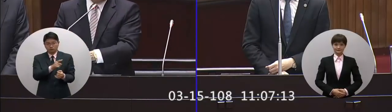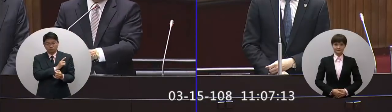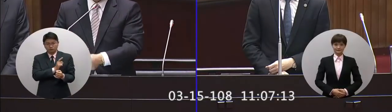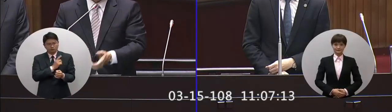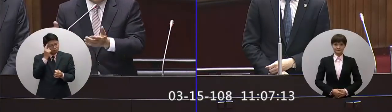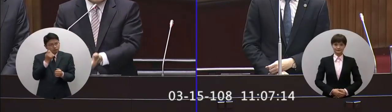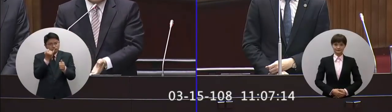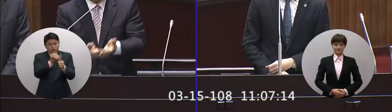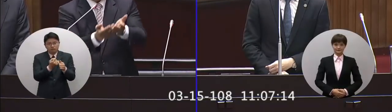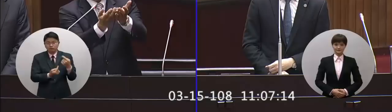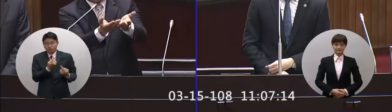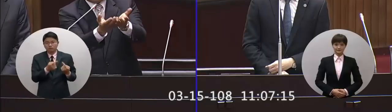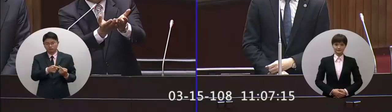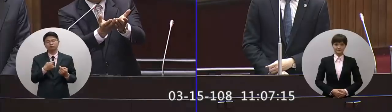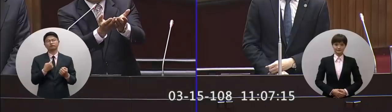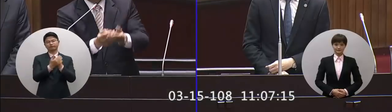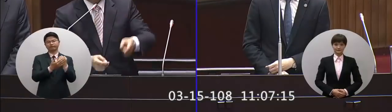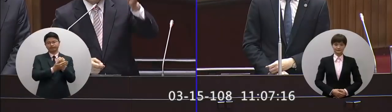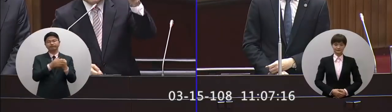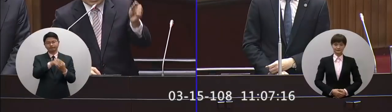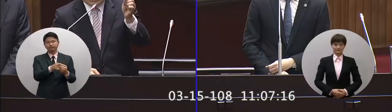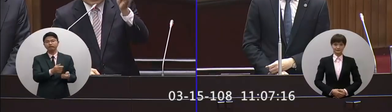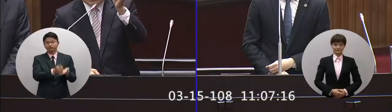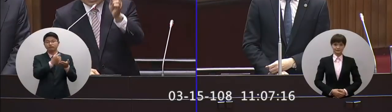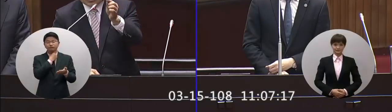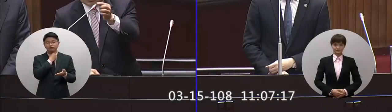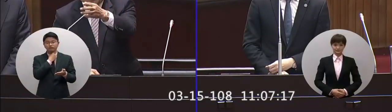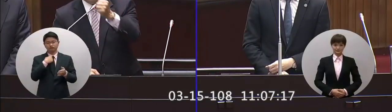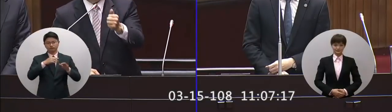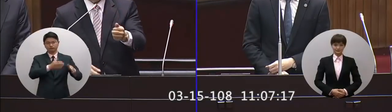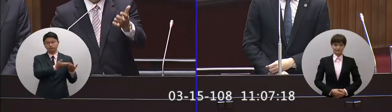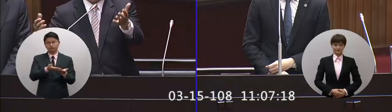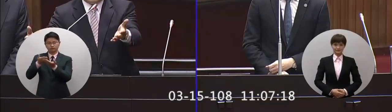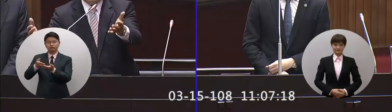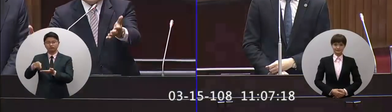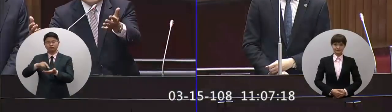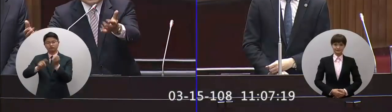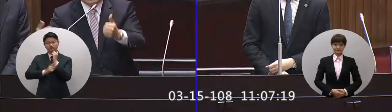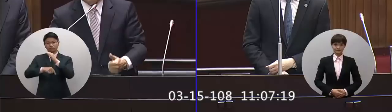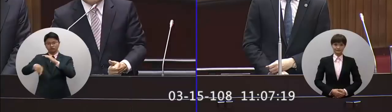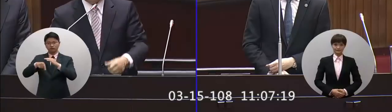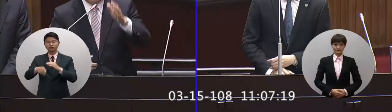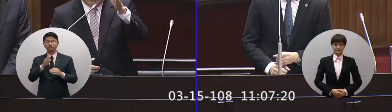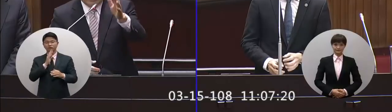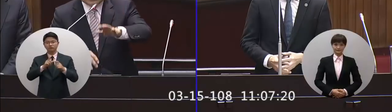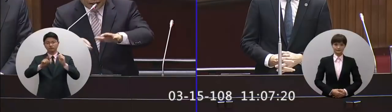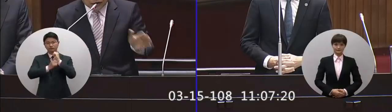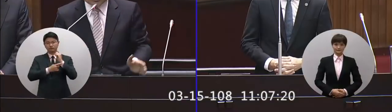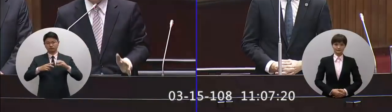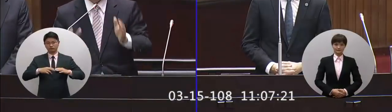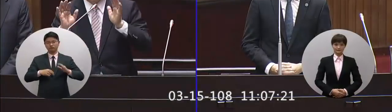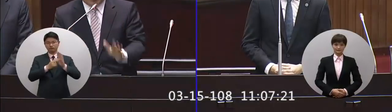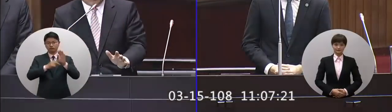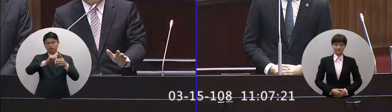等甲保护，这就今仔日上来伫贵院涉及748号改写施行法的